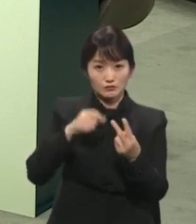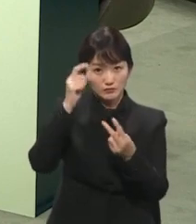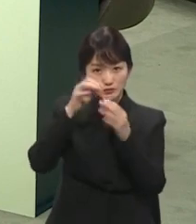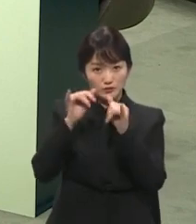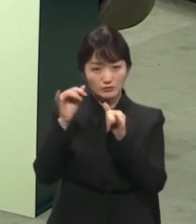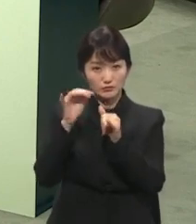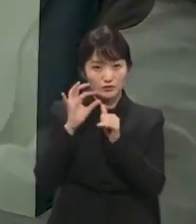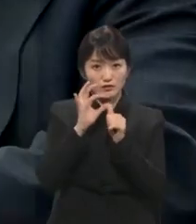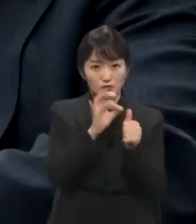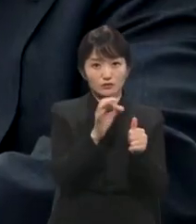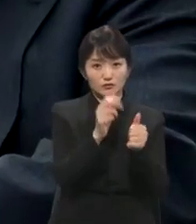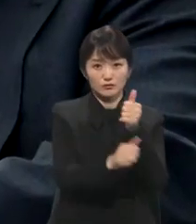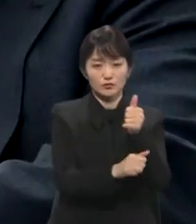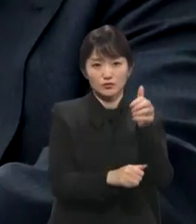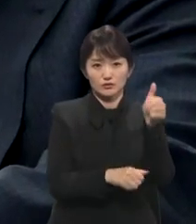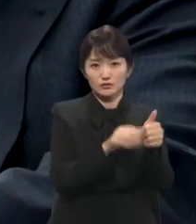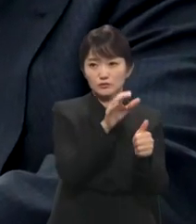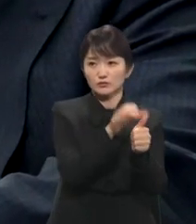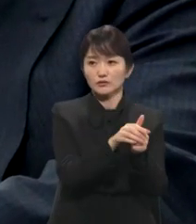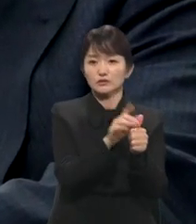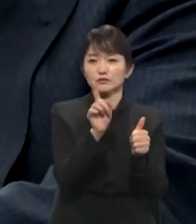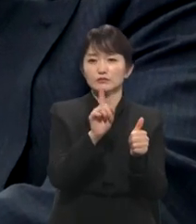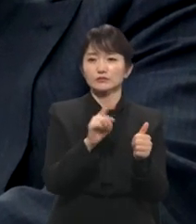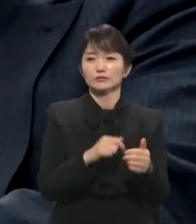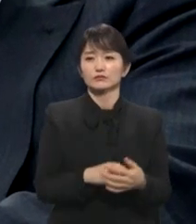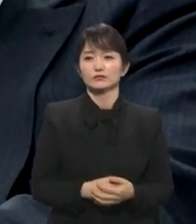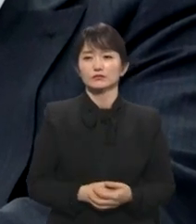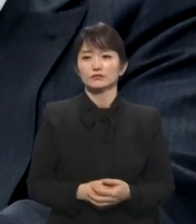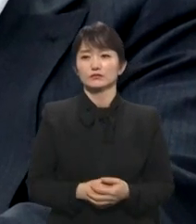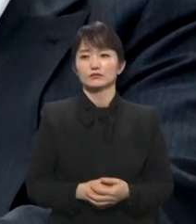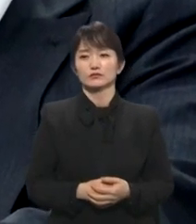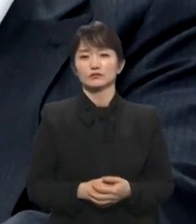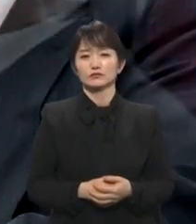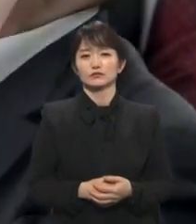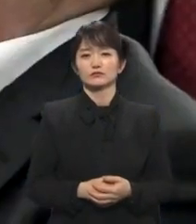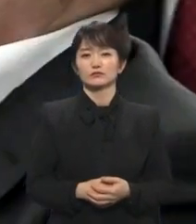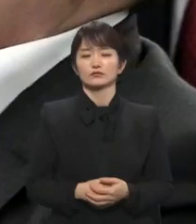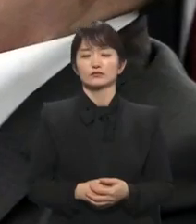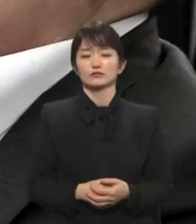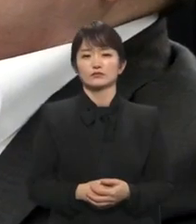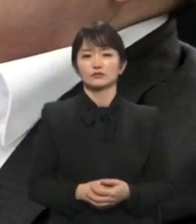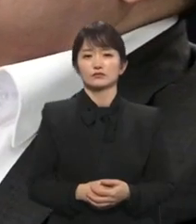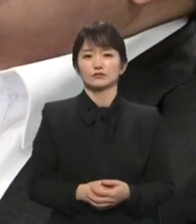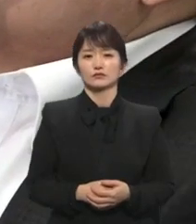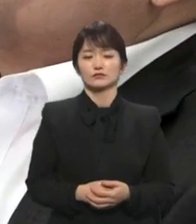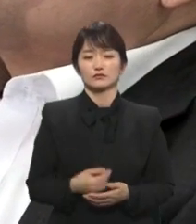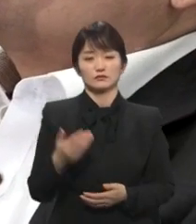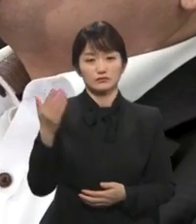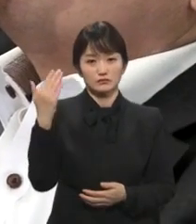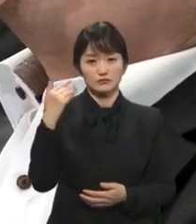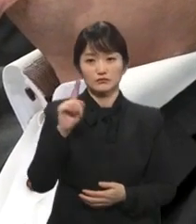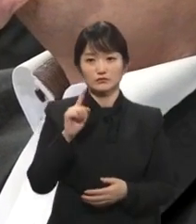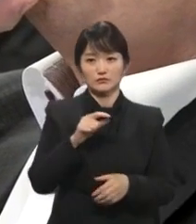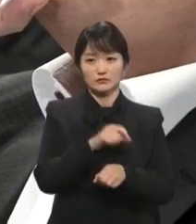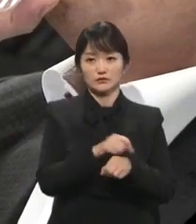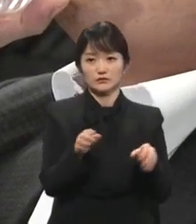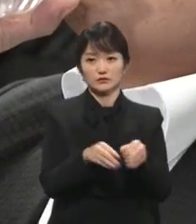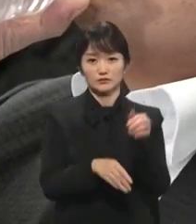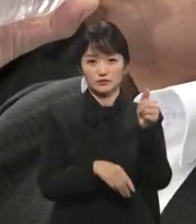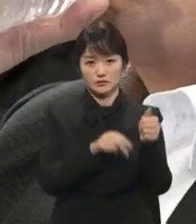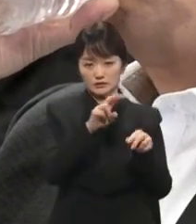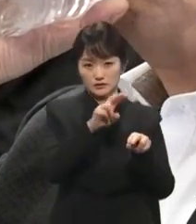총선 앞두고 저는 국민의 왜 자꾸 그러는지 모르겠습니다 회전문의 힘입니다 이게 지난번에도 이제 사무총장